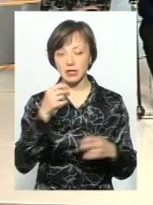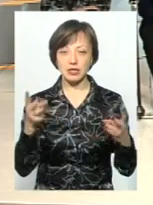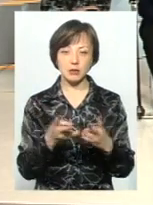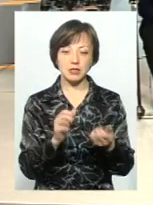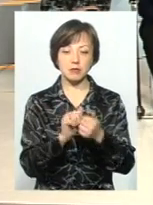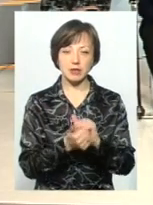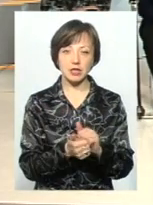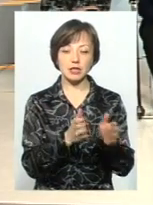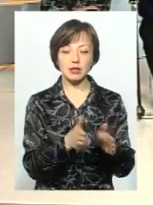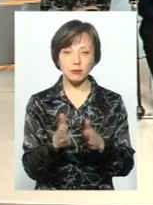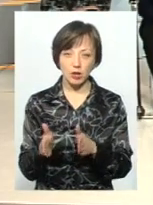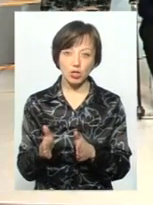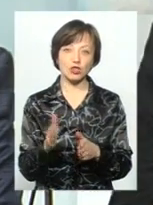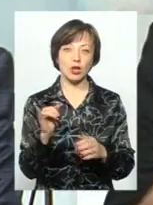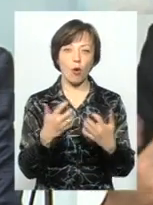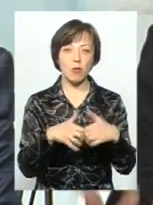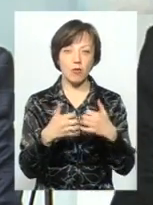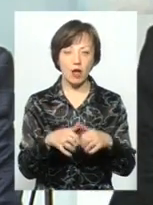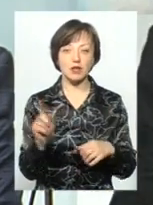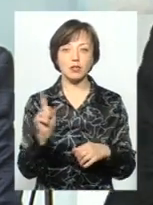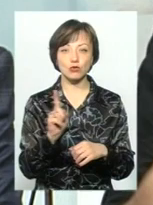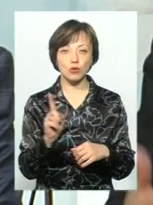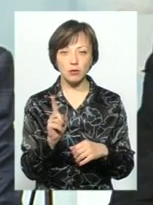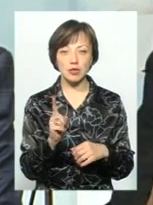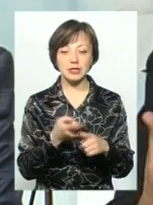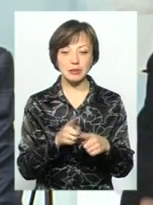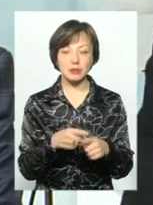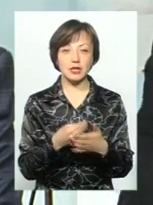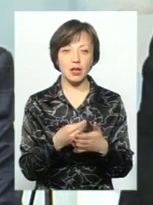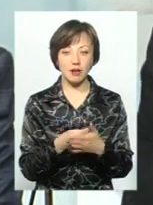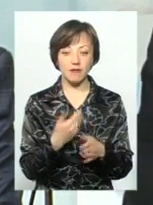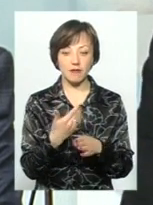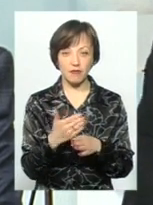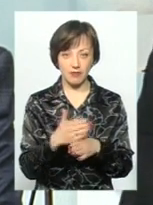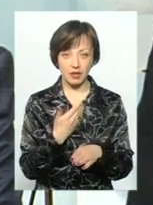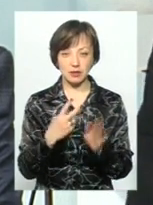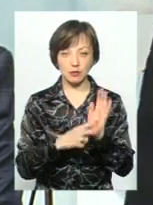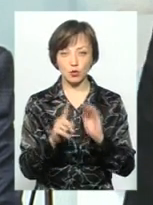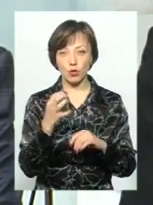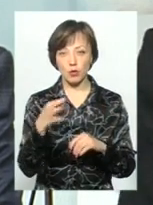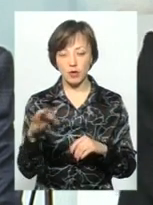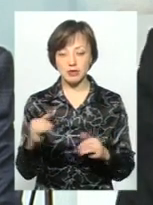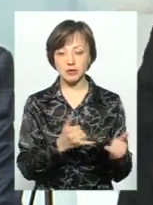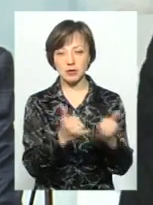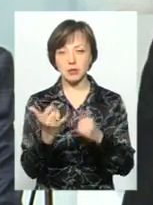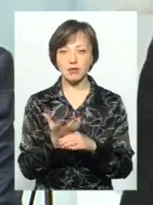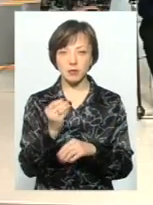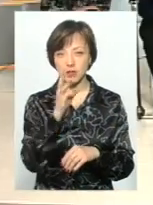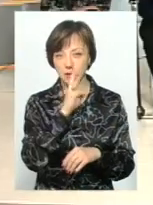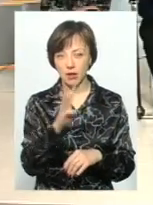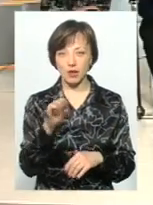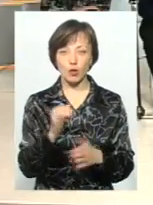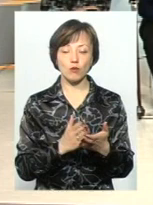таку-то кількість мереж і обладнання для того, щоб з тим тарифом, який нам виділили, 71 копійку, ми забезпечили і виплату зарплати,